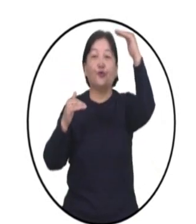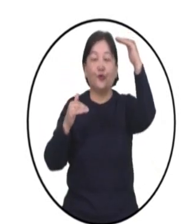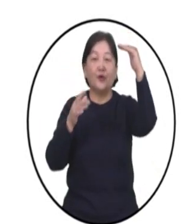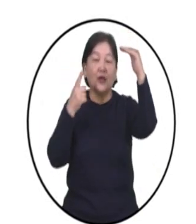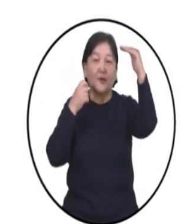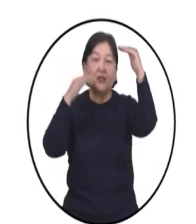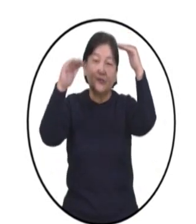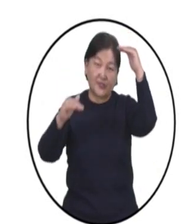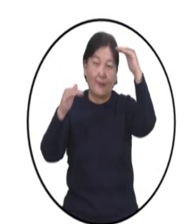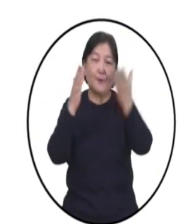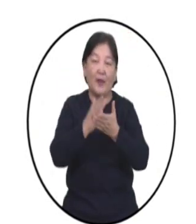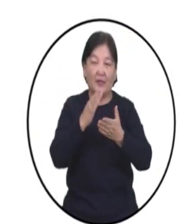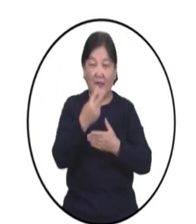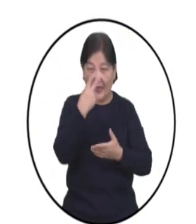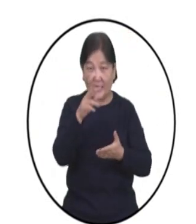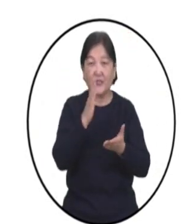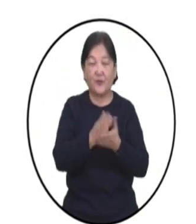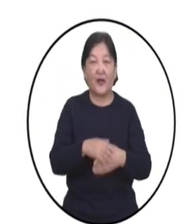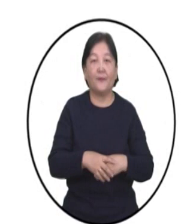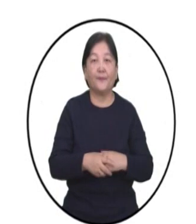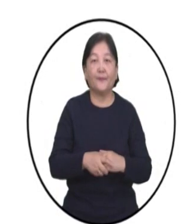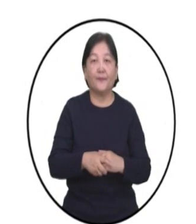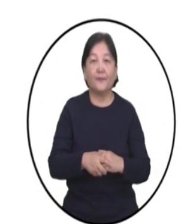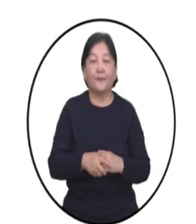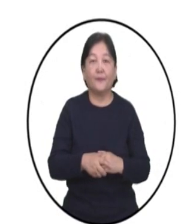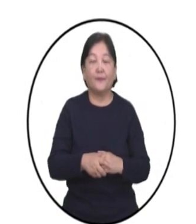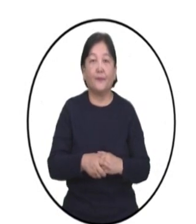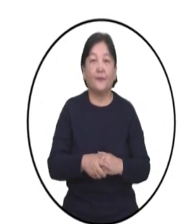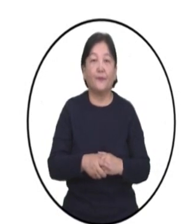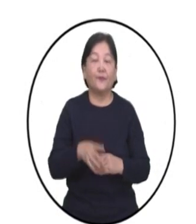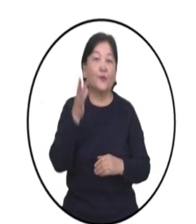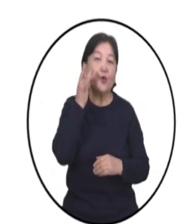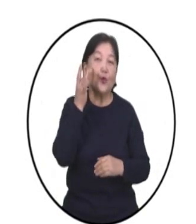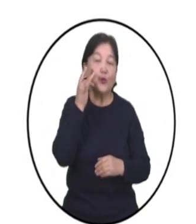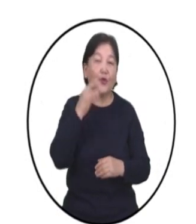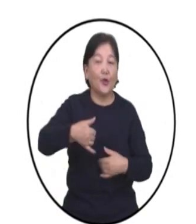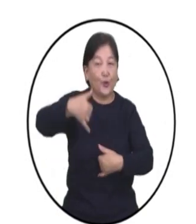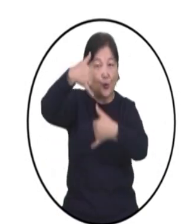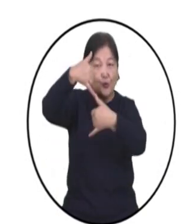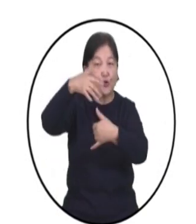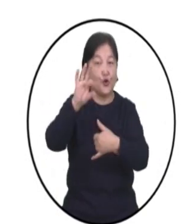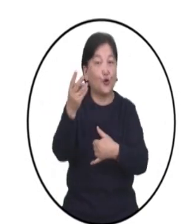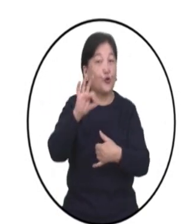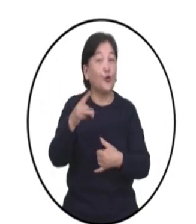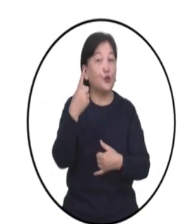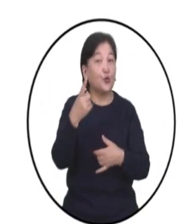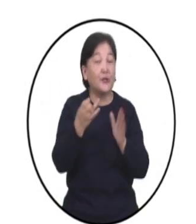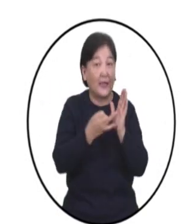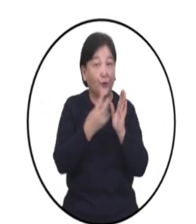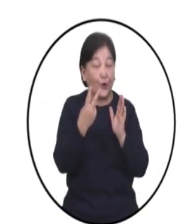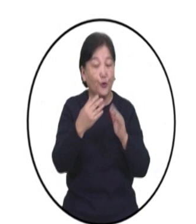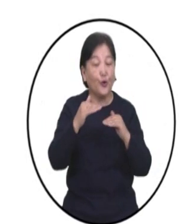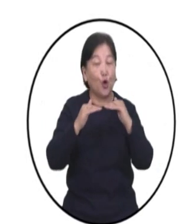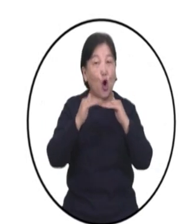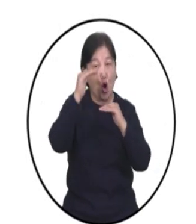диаграмаас харагдаж байна. За эндээс харахад бол хүүхдийн дундаж өндөр бол 172 тойрхон,